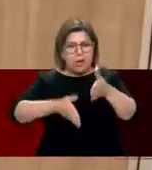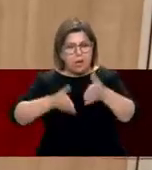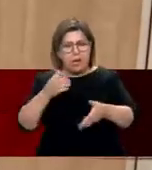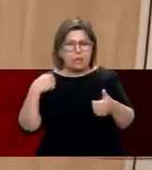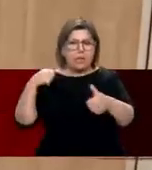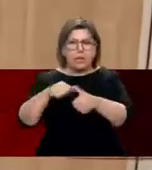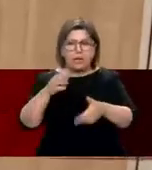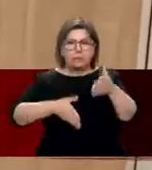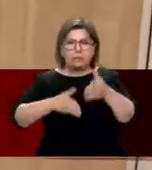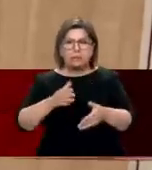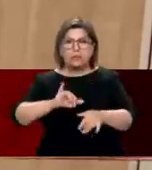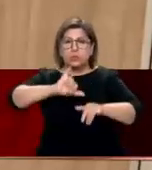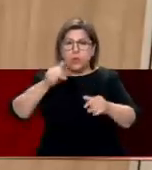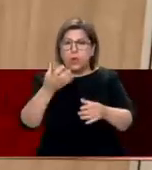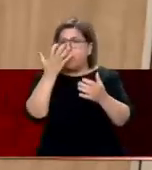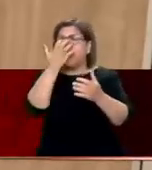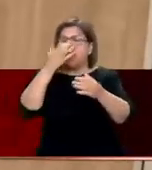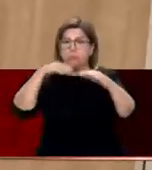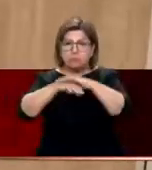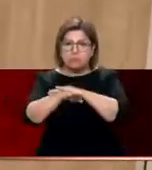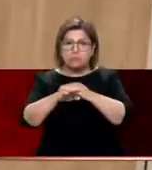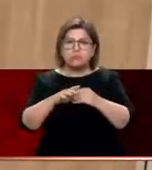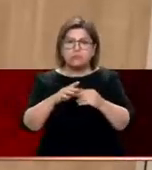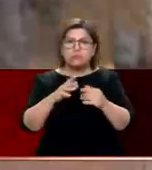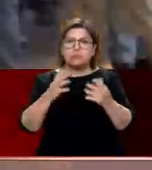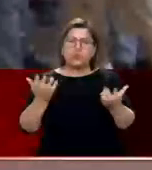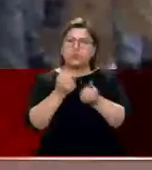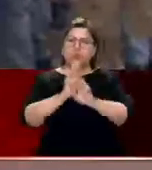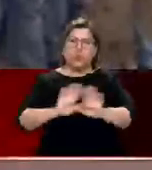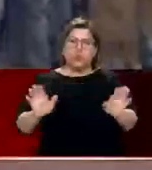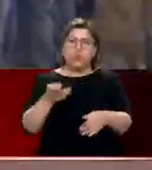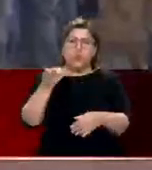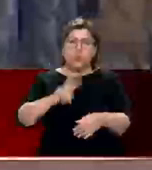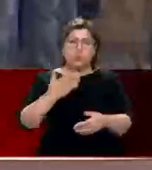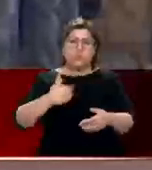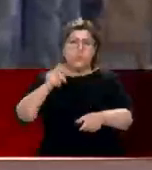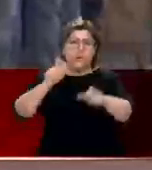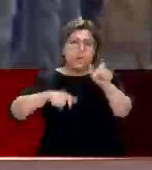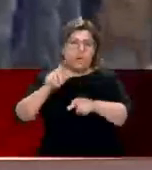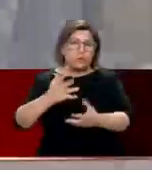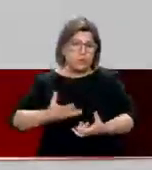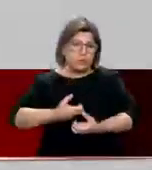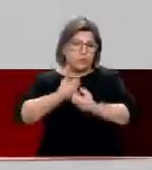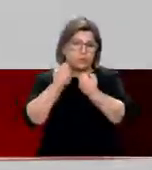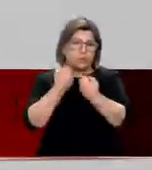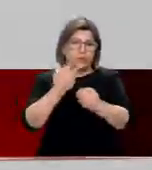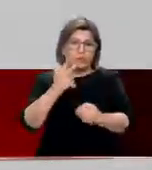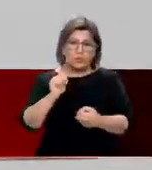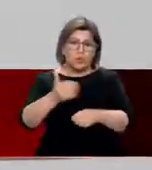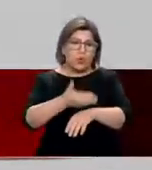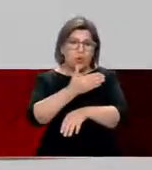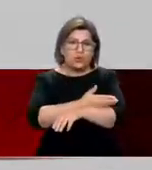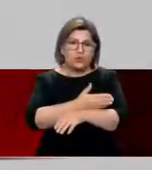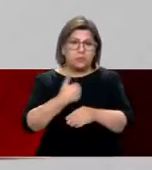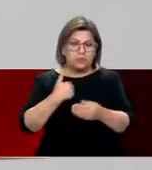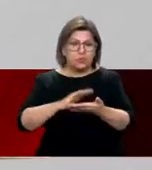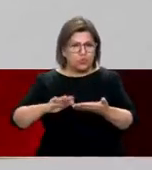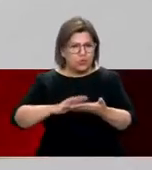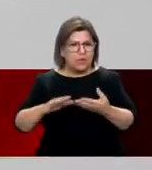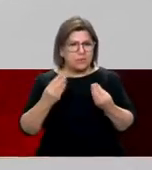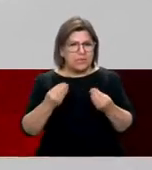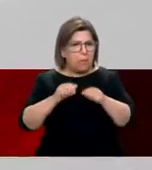Ne yazık ki yoğun bakım sürecini atlatamadı. Ölümü sevenlerini yasa boğdu. Oysa 3 gün önce